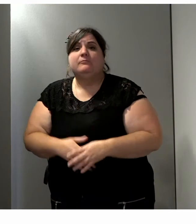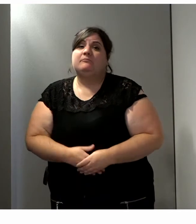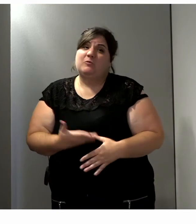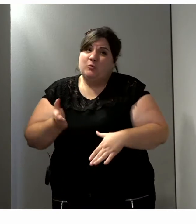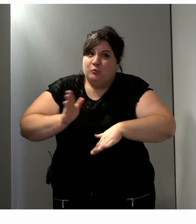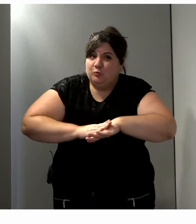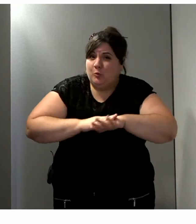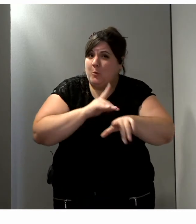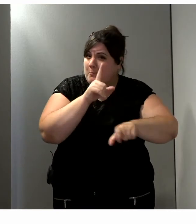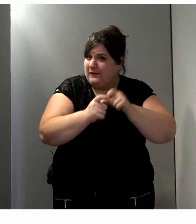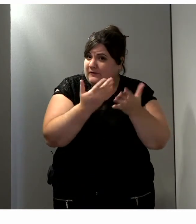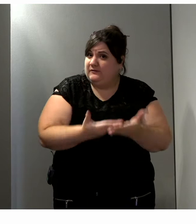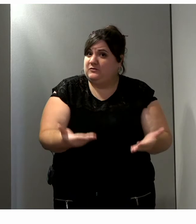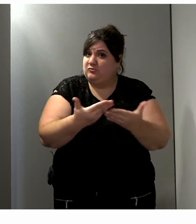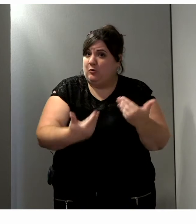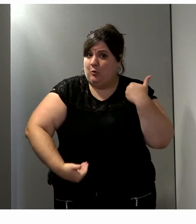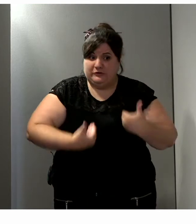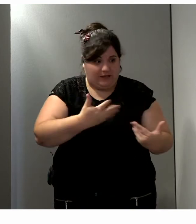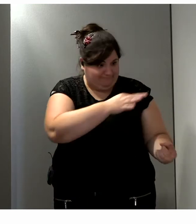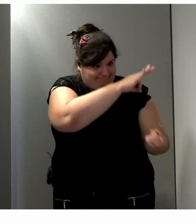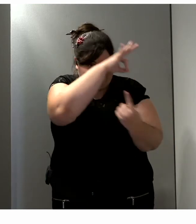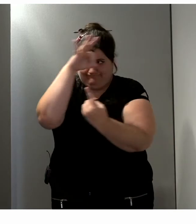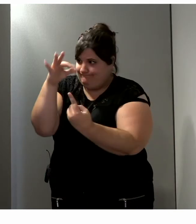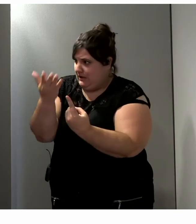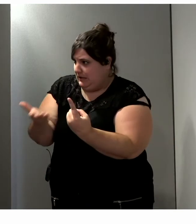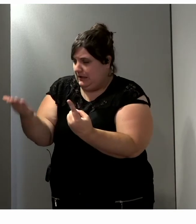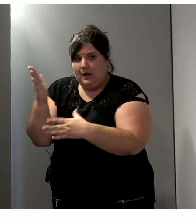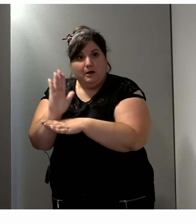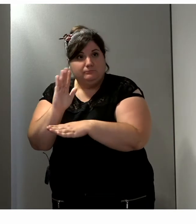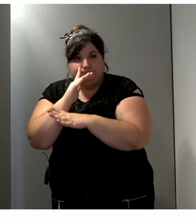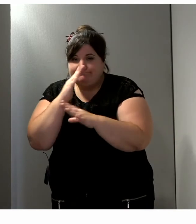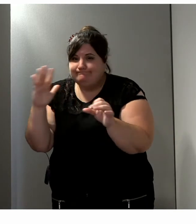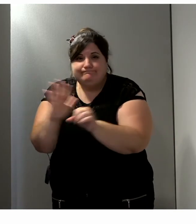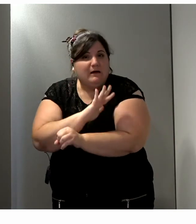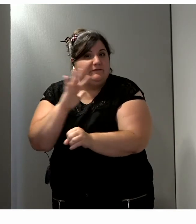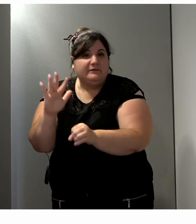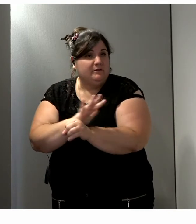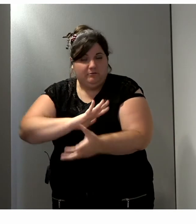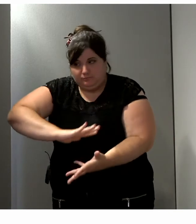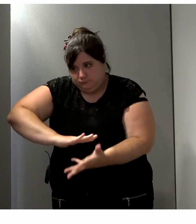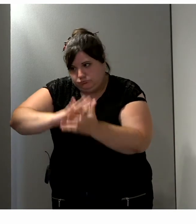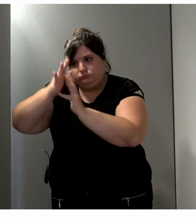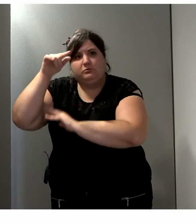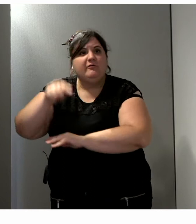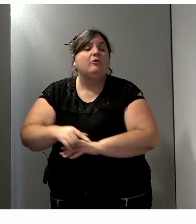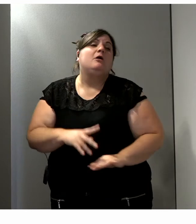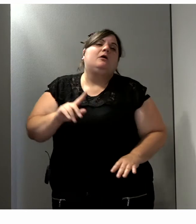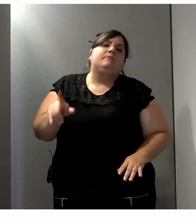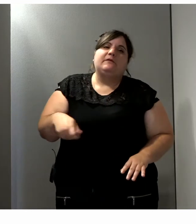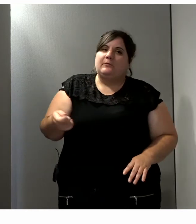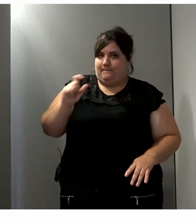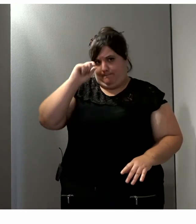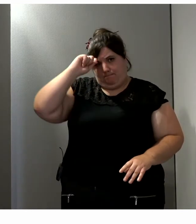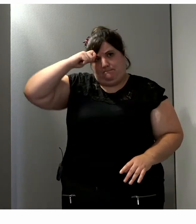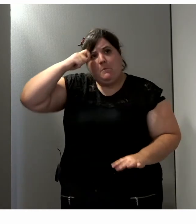handicap, on a encore de très gros progrès à faire. Alors il y a une prise de conscience, le service public est